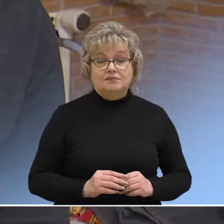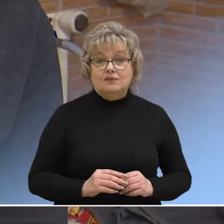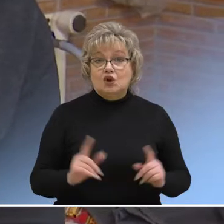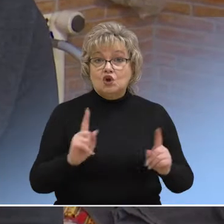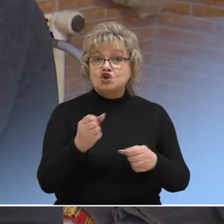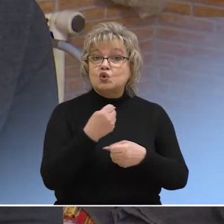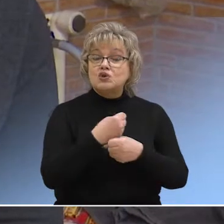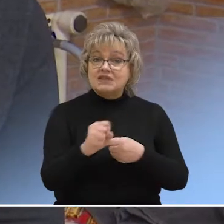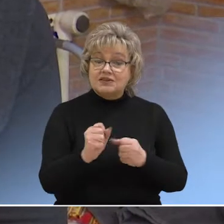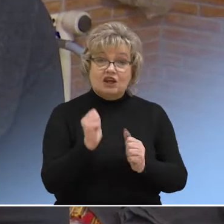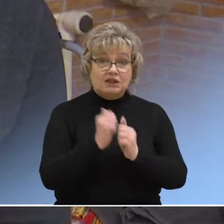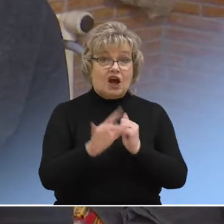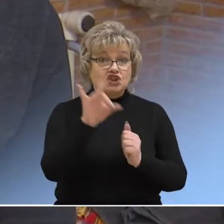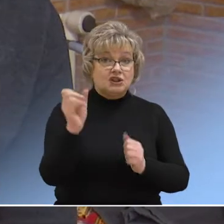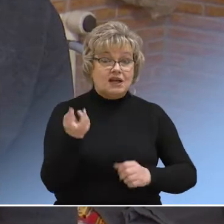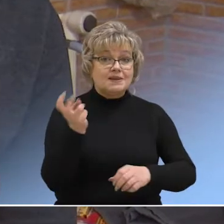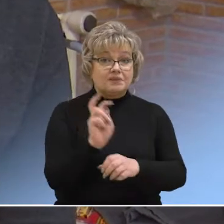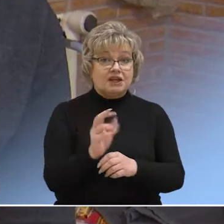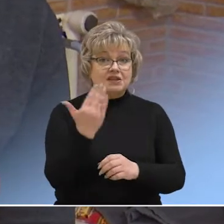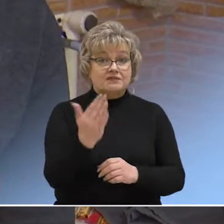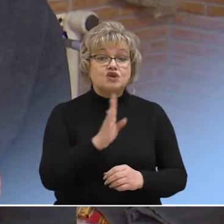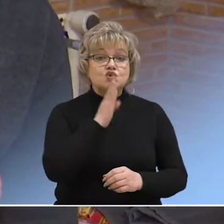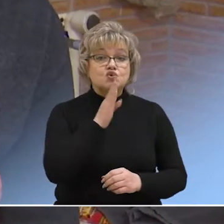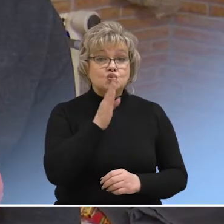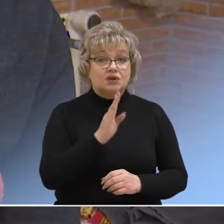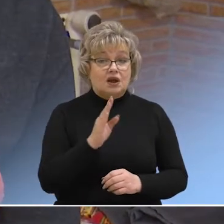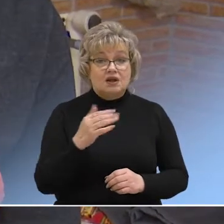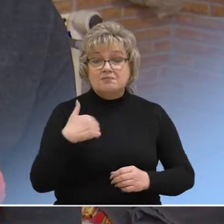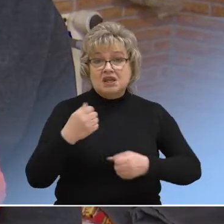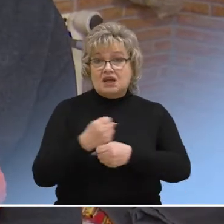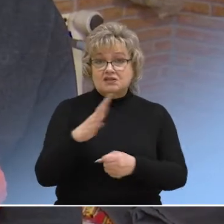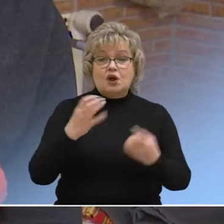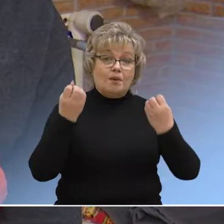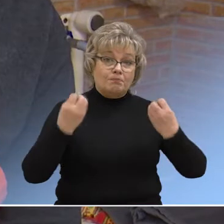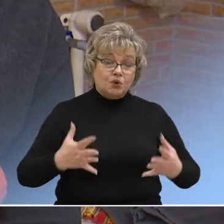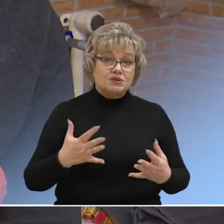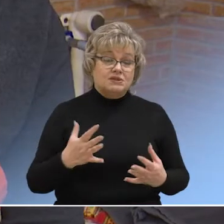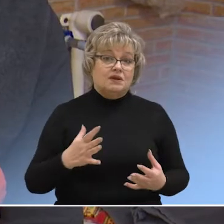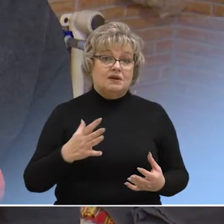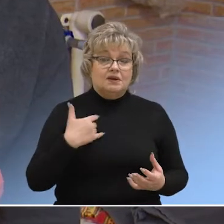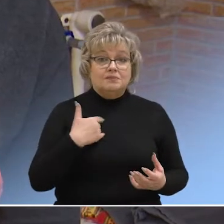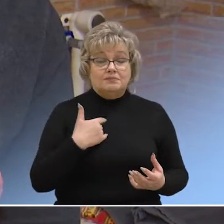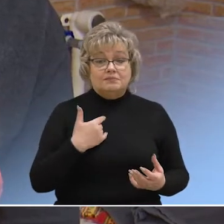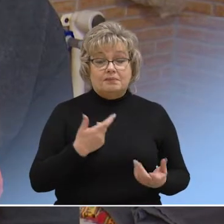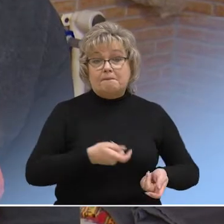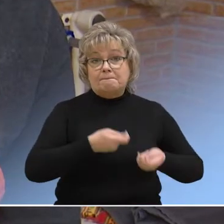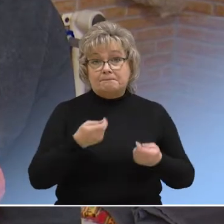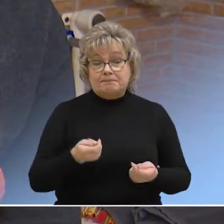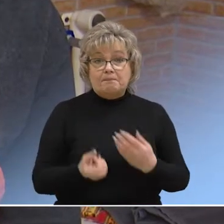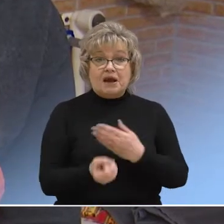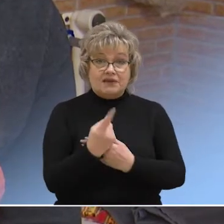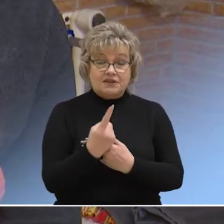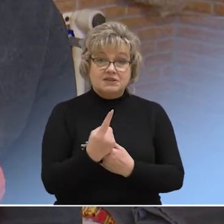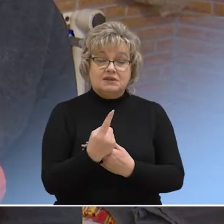Что заставляет каждый раз приходить вас сюда? Вы знаете, не заставляет, а просто такой внутренний зов